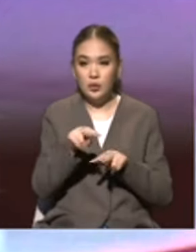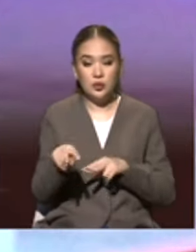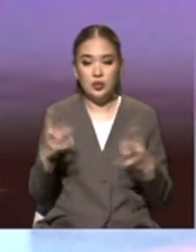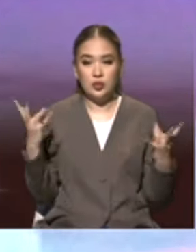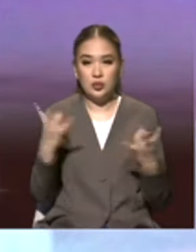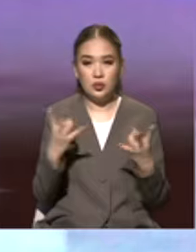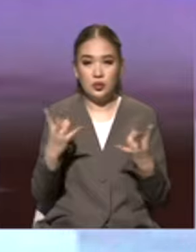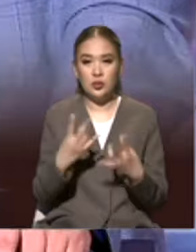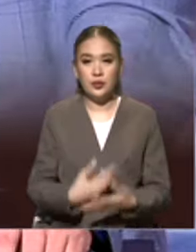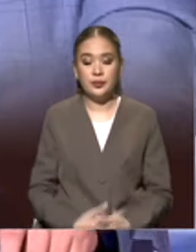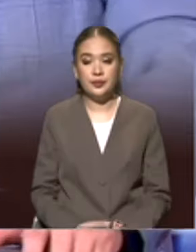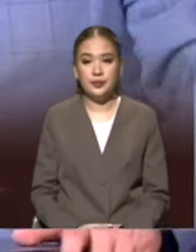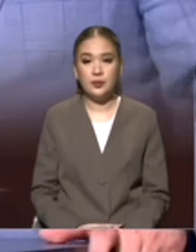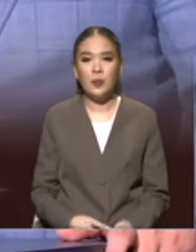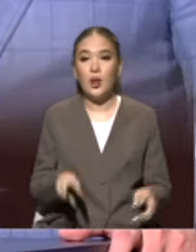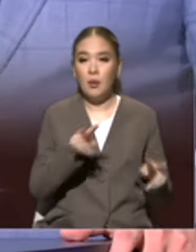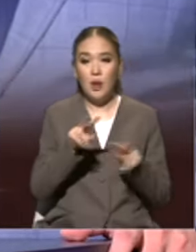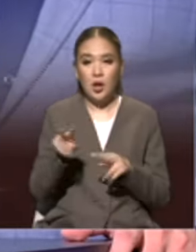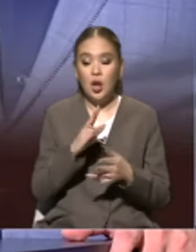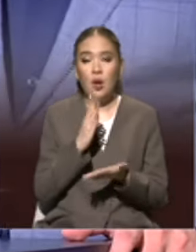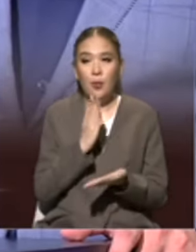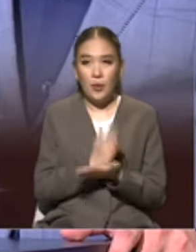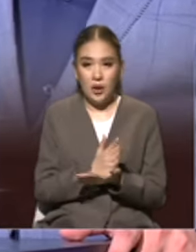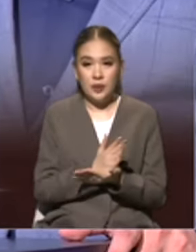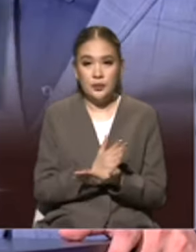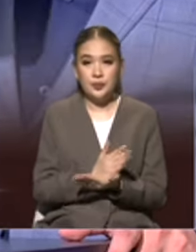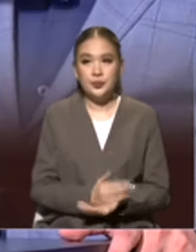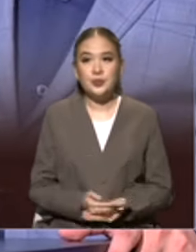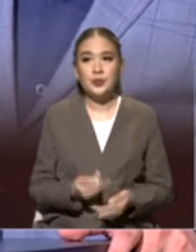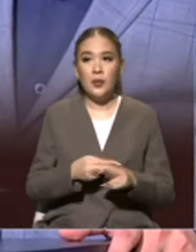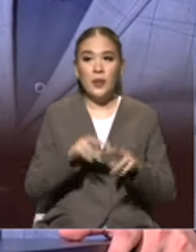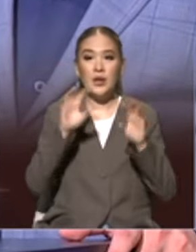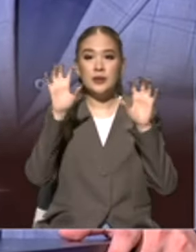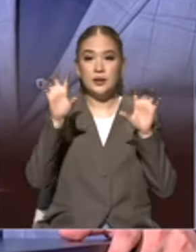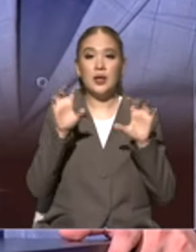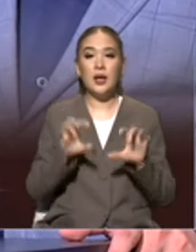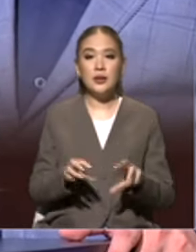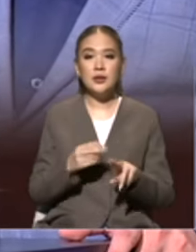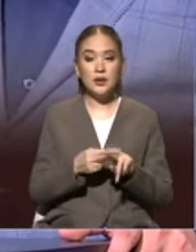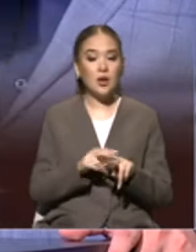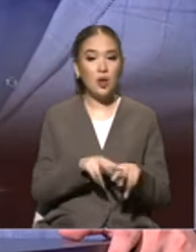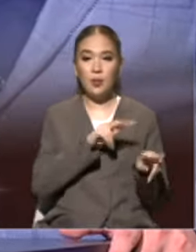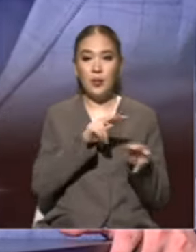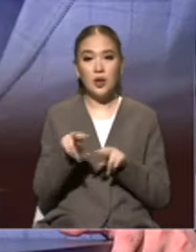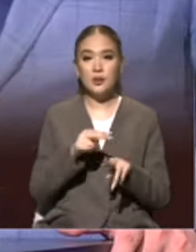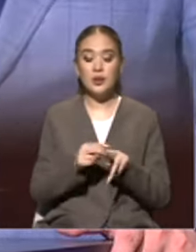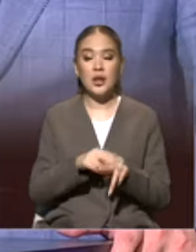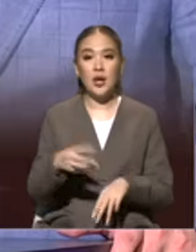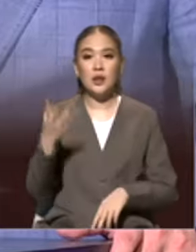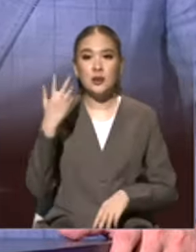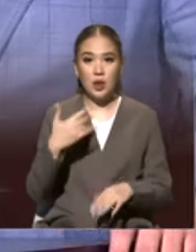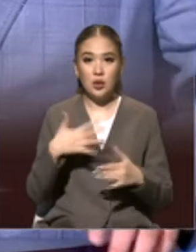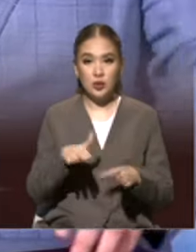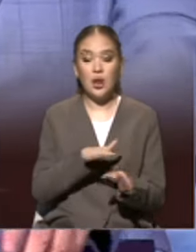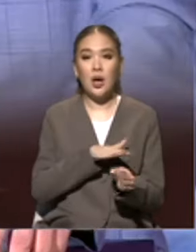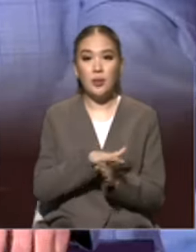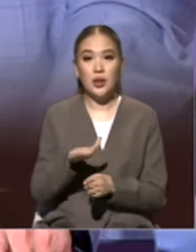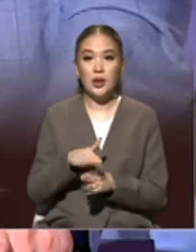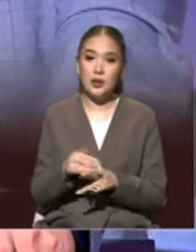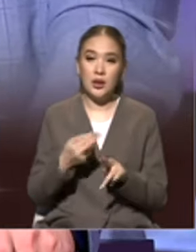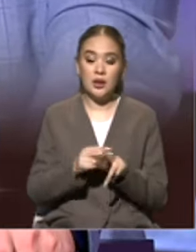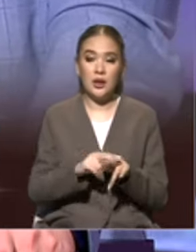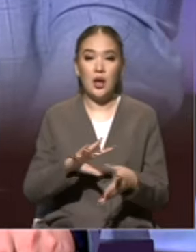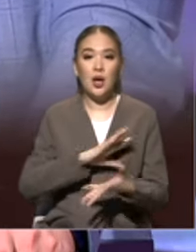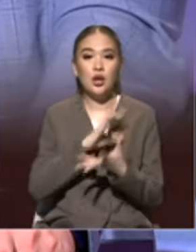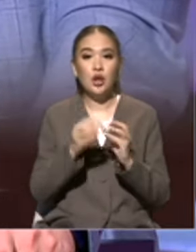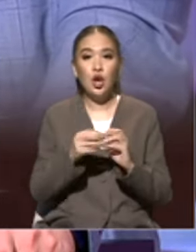кезекте. Қоғамдық бақылау бар ғой, түсіндіңіз. Бұл жерде ең жаңағы заңның көлемінде қоғамдық бақылау, енді заң қабылданды ғой қоғамдық бақылау жөнінде. Сондықтан